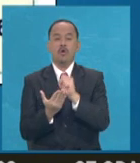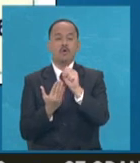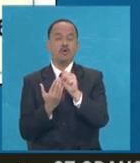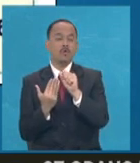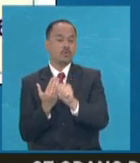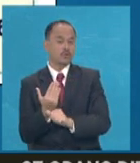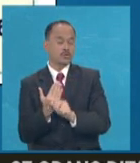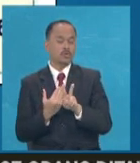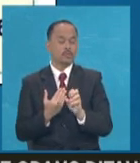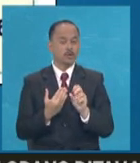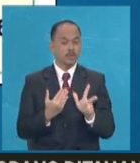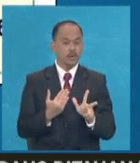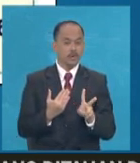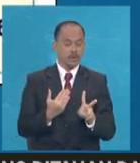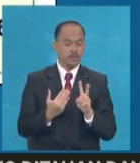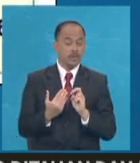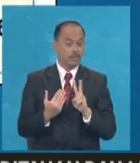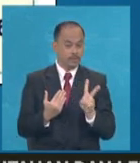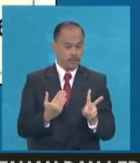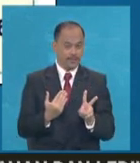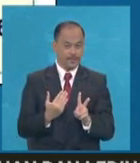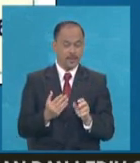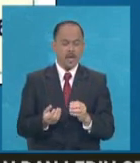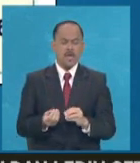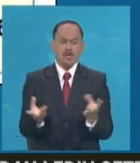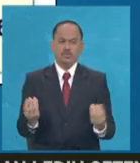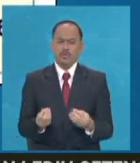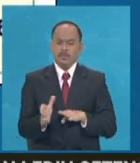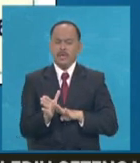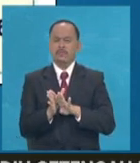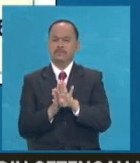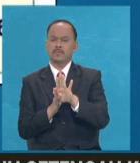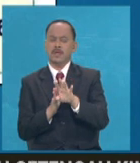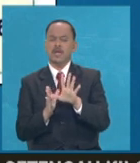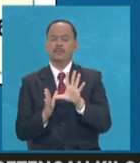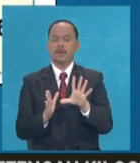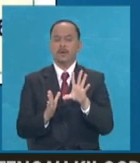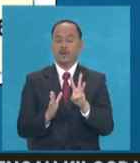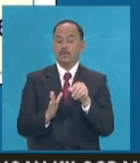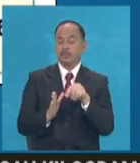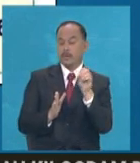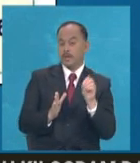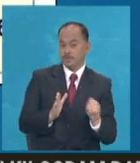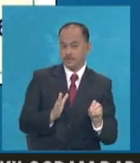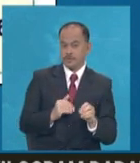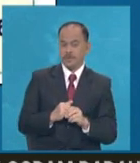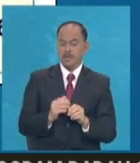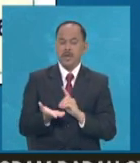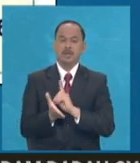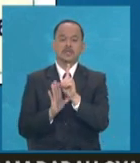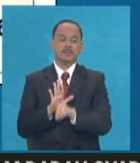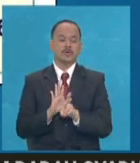2022 bagi bulan berikutnya jumlah tersebut terus meningkat sebanyak 56 ratus bulan Desember